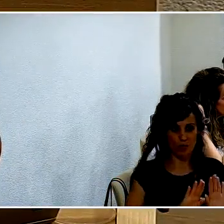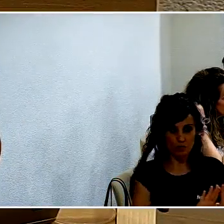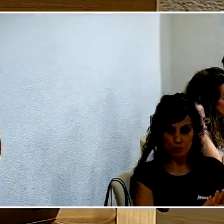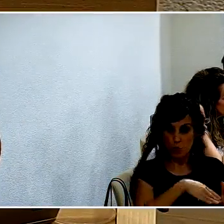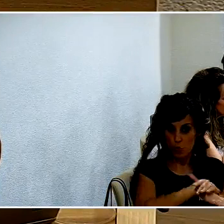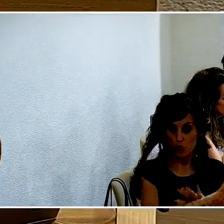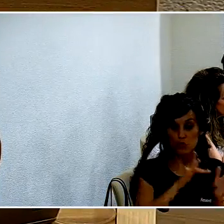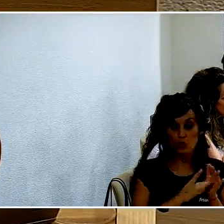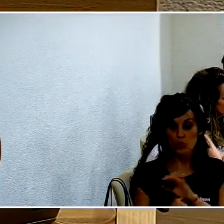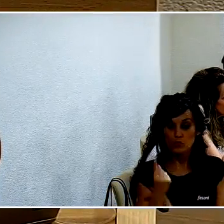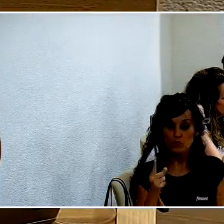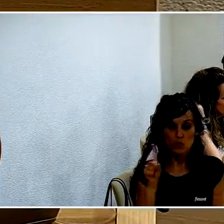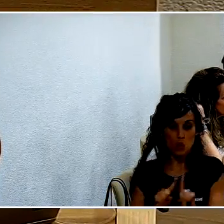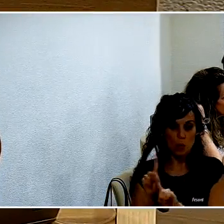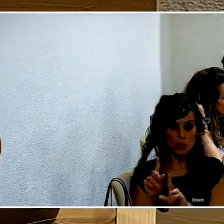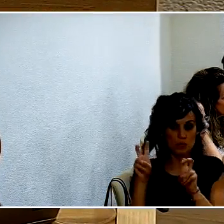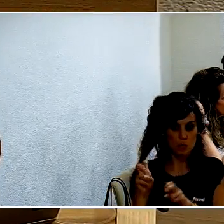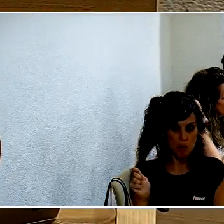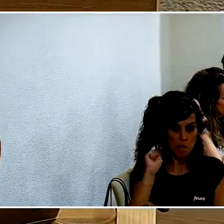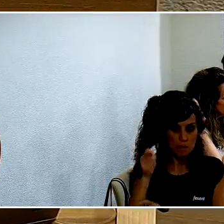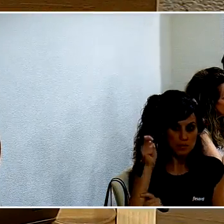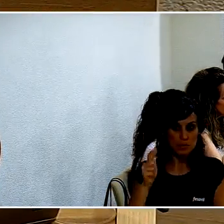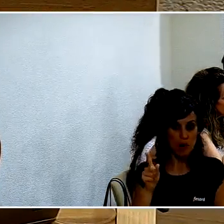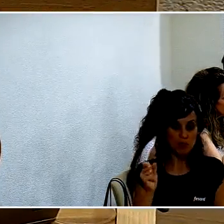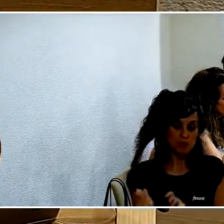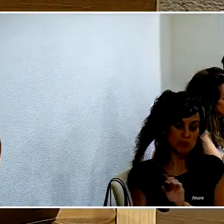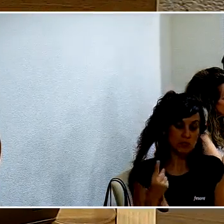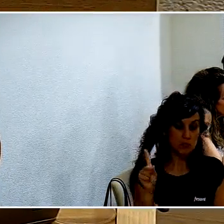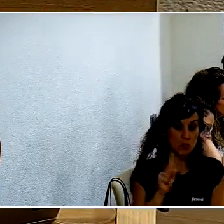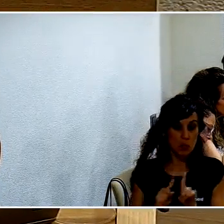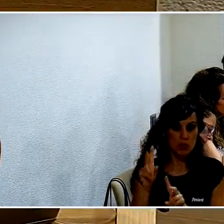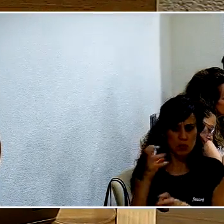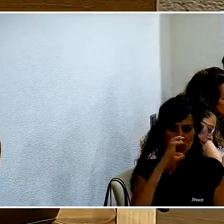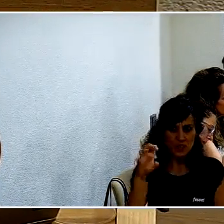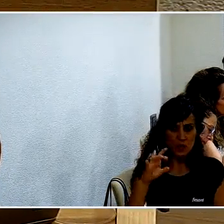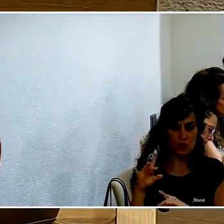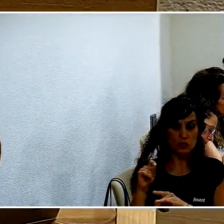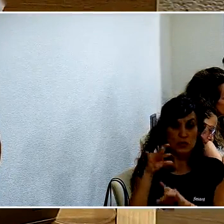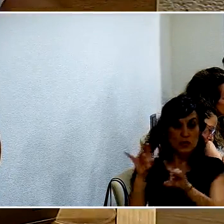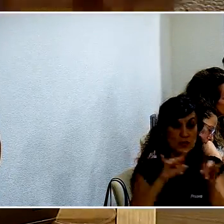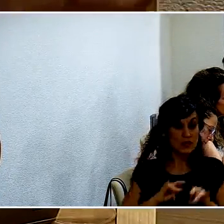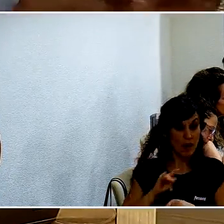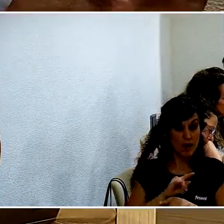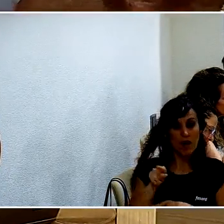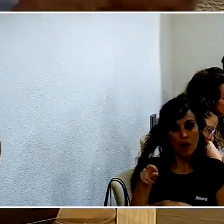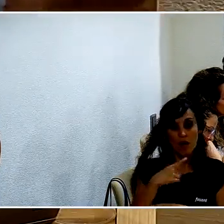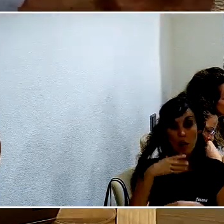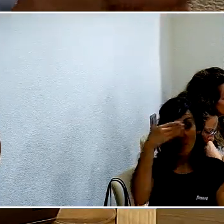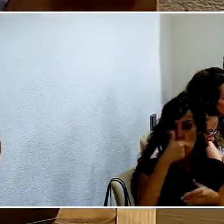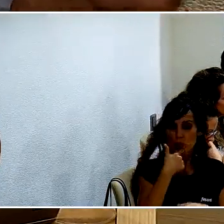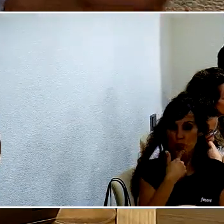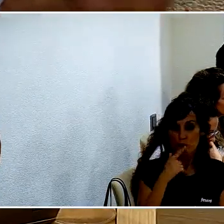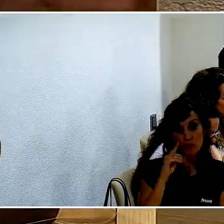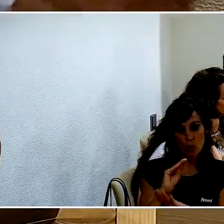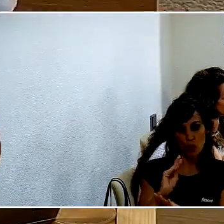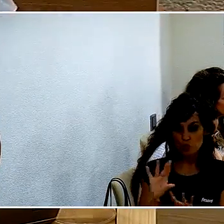les bancs de pesca, de un conflicte, per exemple, de la reivindicació del Sàhara Occidental, el Marroc diu, cuidao, no